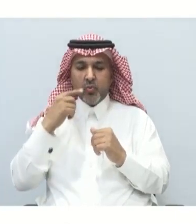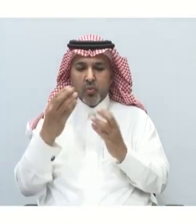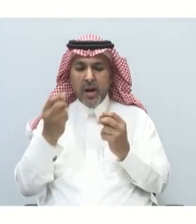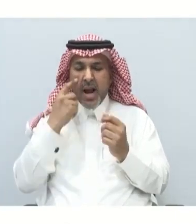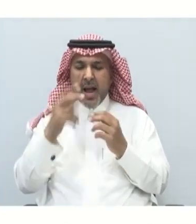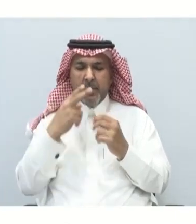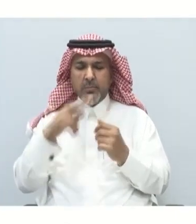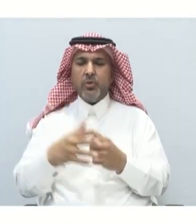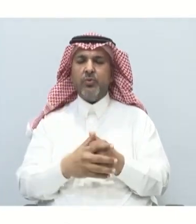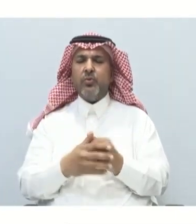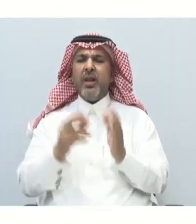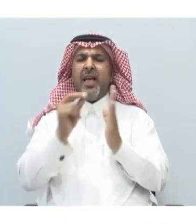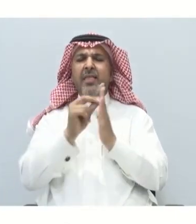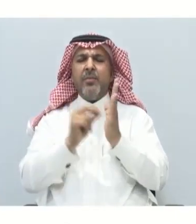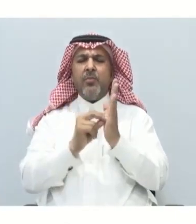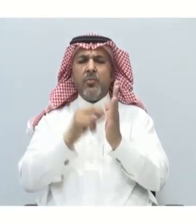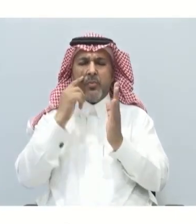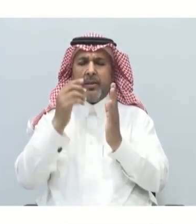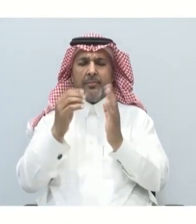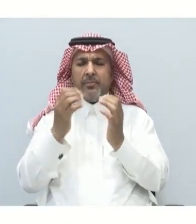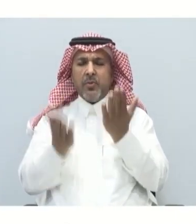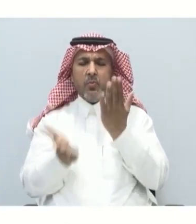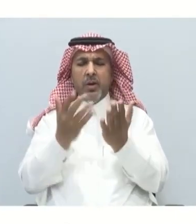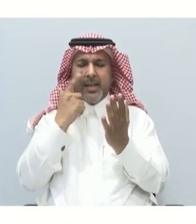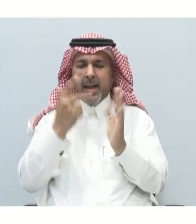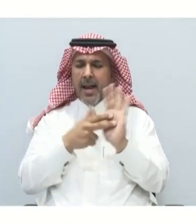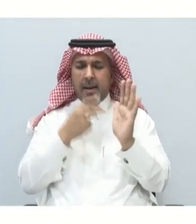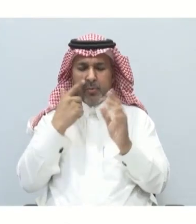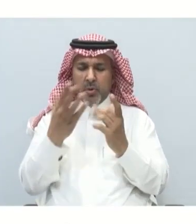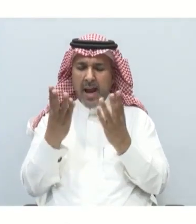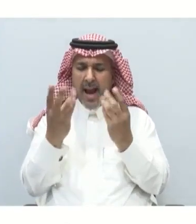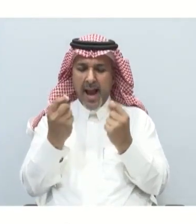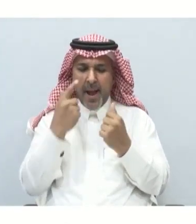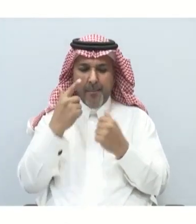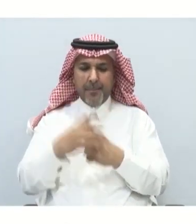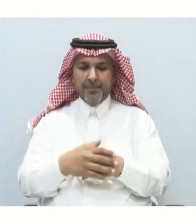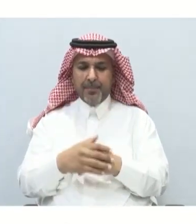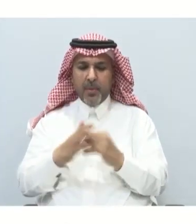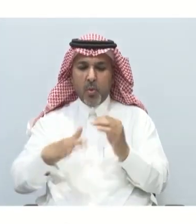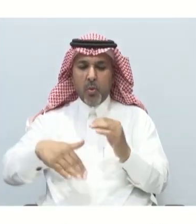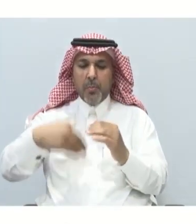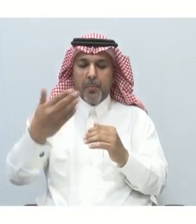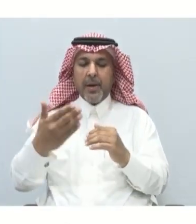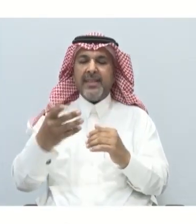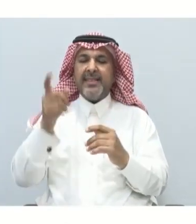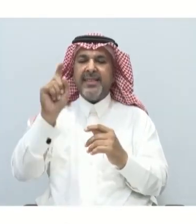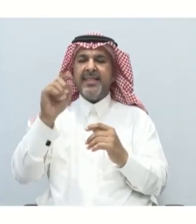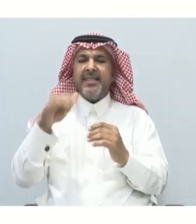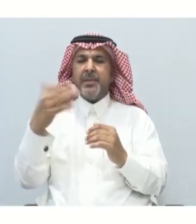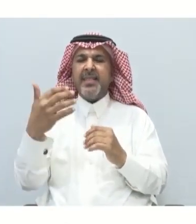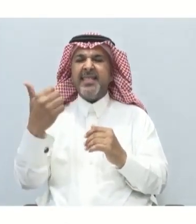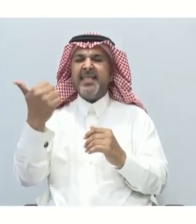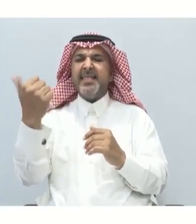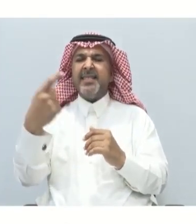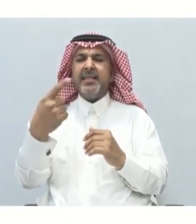معادله الانحدار الخطي البسيط استخدم هذه المعادله التنبؤ بقيمه الاستهلاك المحلي عندما يصل الانتاج الى 16 مليون